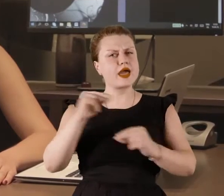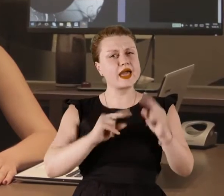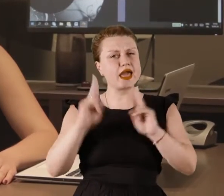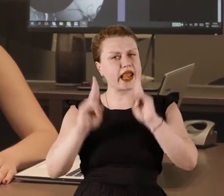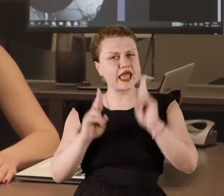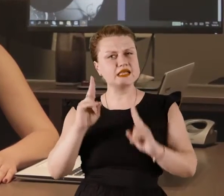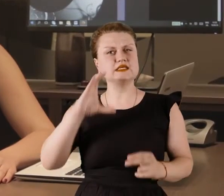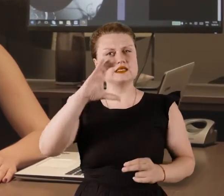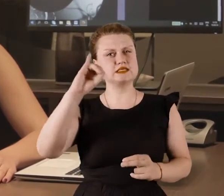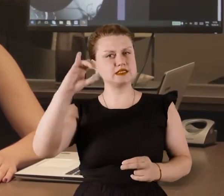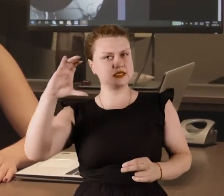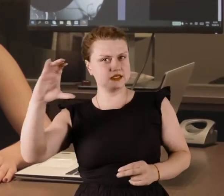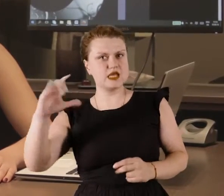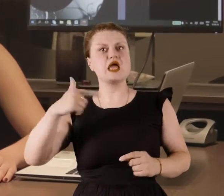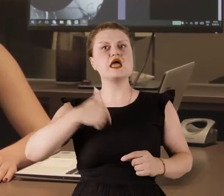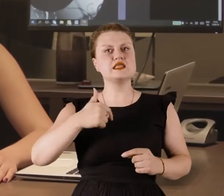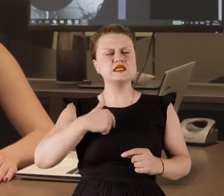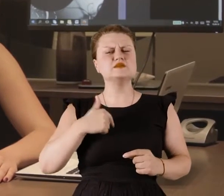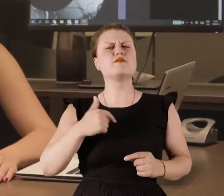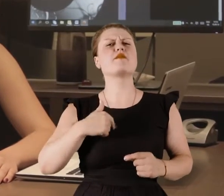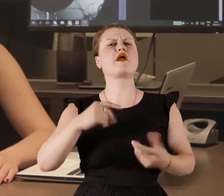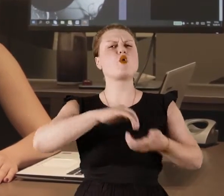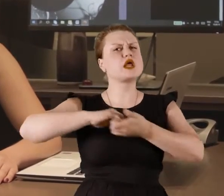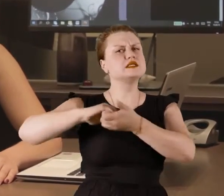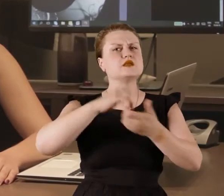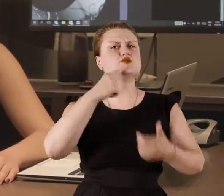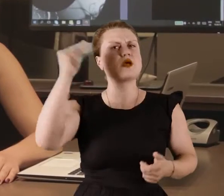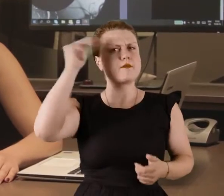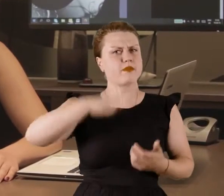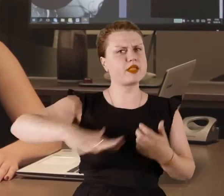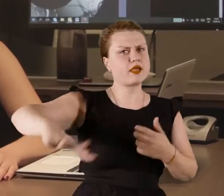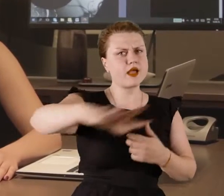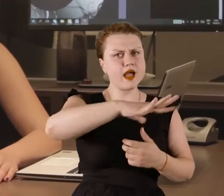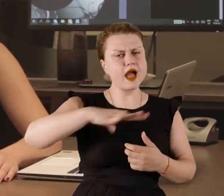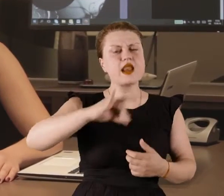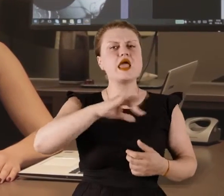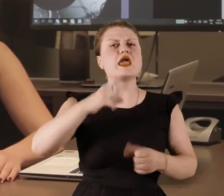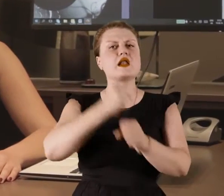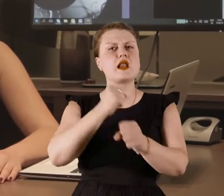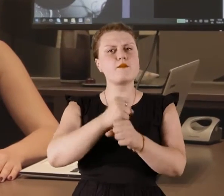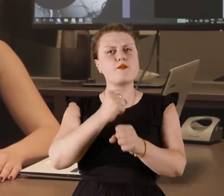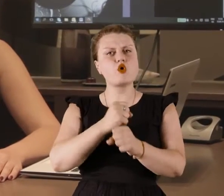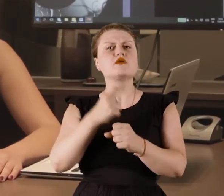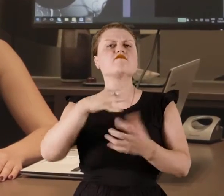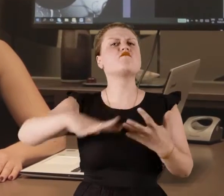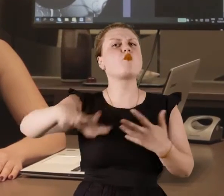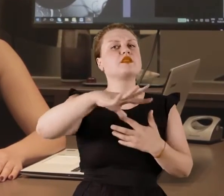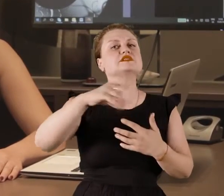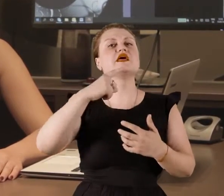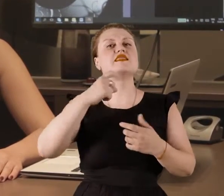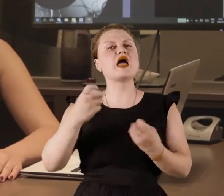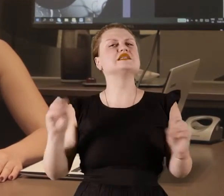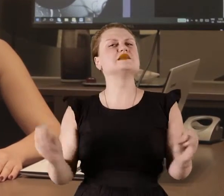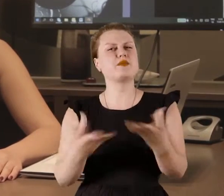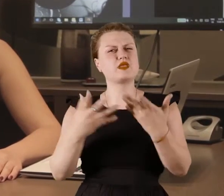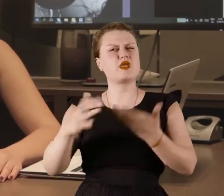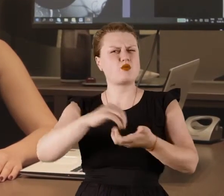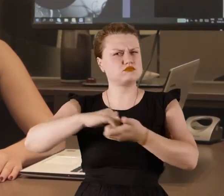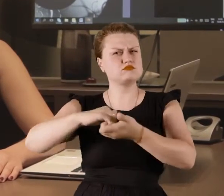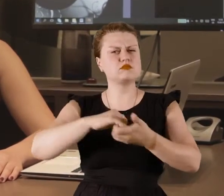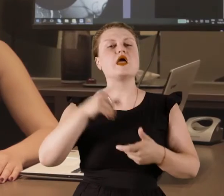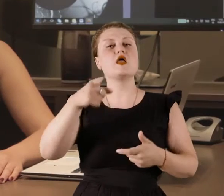сме професионален конгресен организатор за България и работим в сферата на ивент менеджмента. Тук в